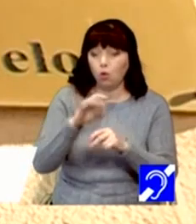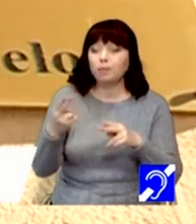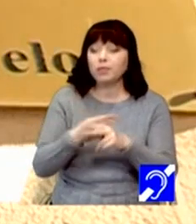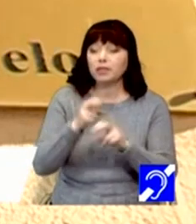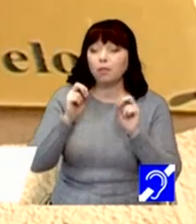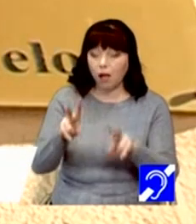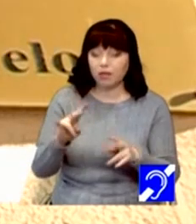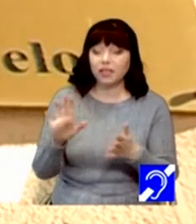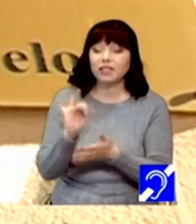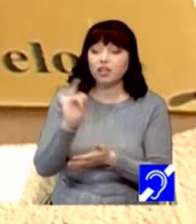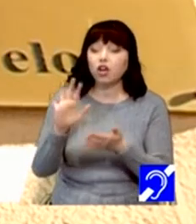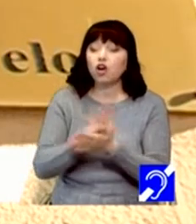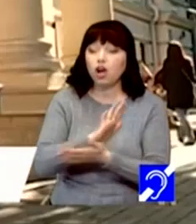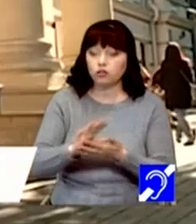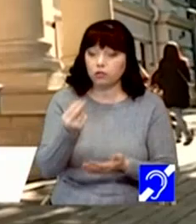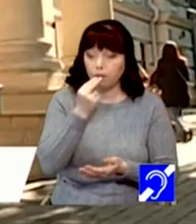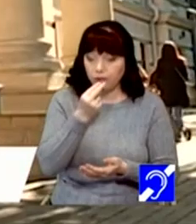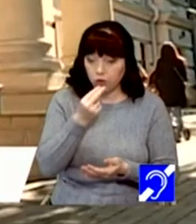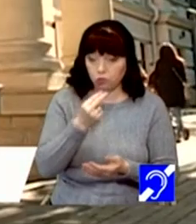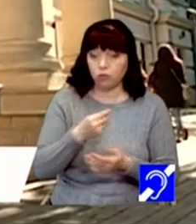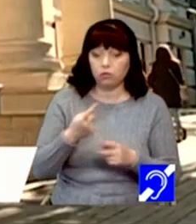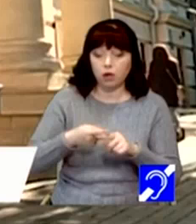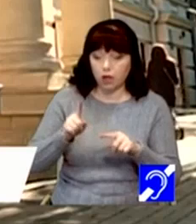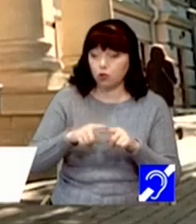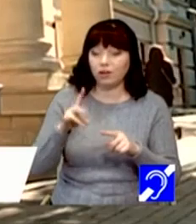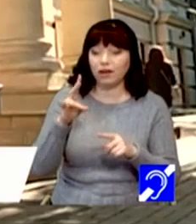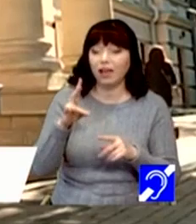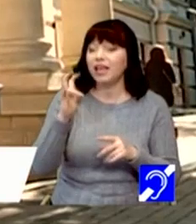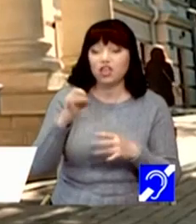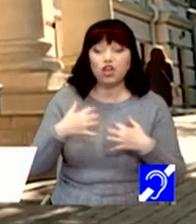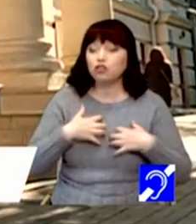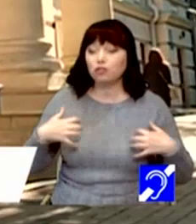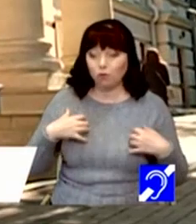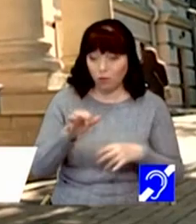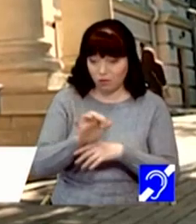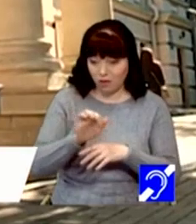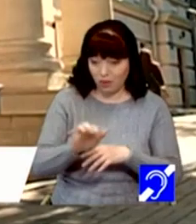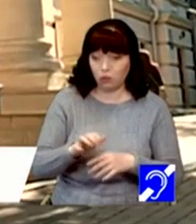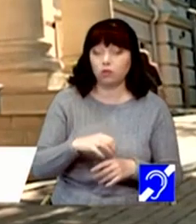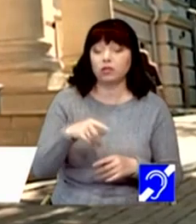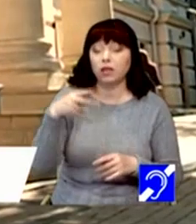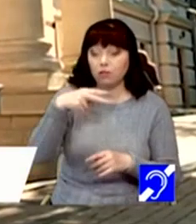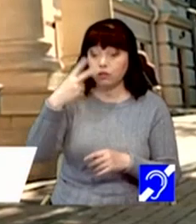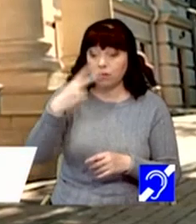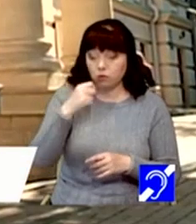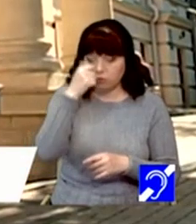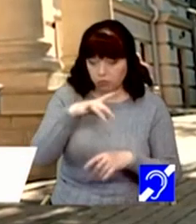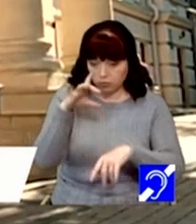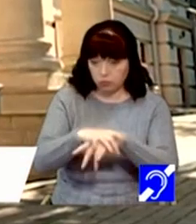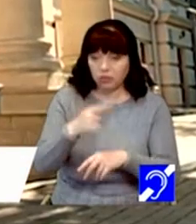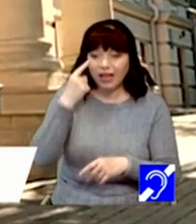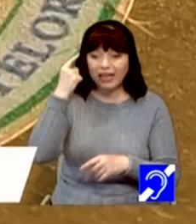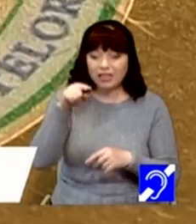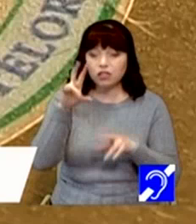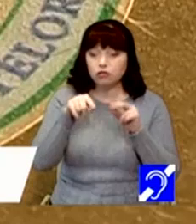și calității produselor alimentare de origine nonanimală pentru anul 2022 am fost depistat un lot de orez cu